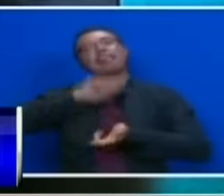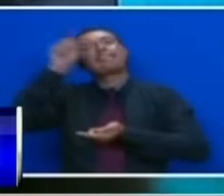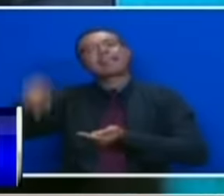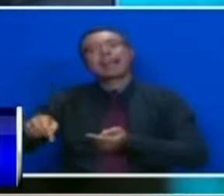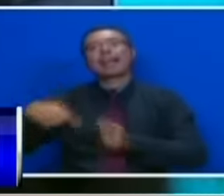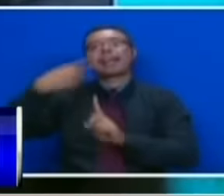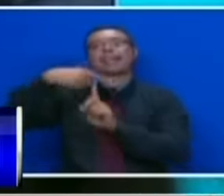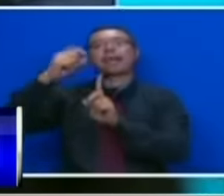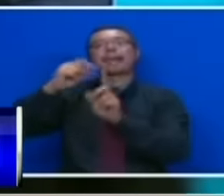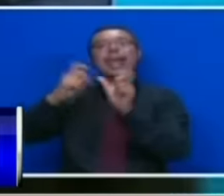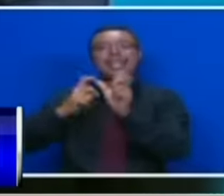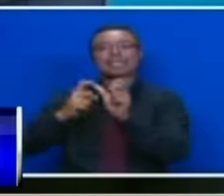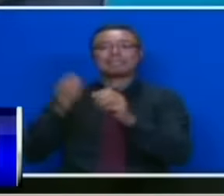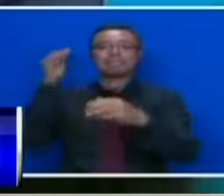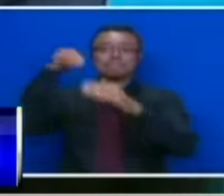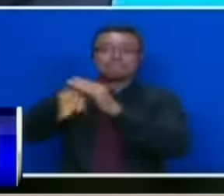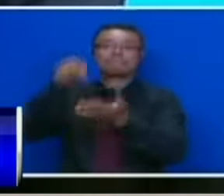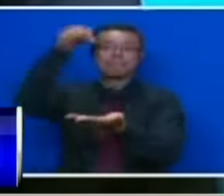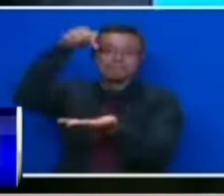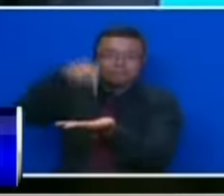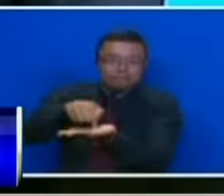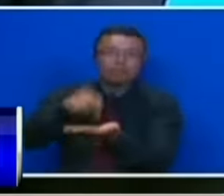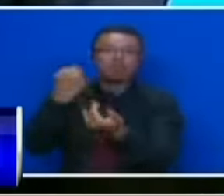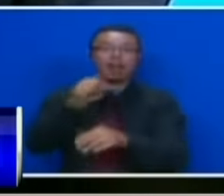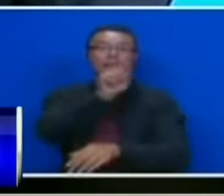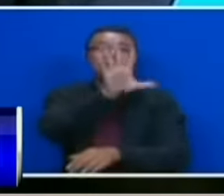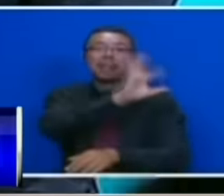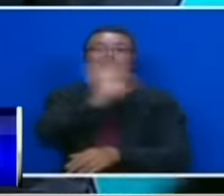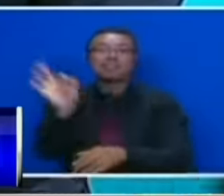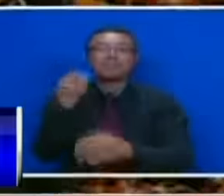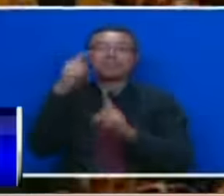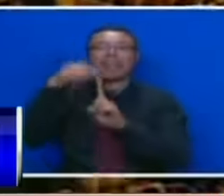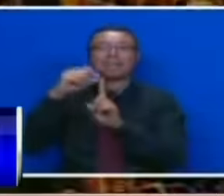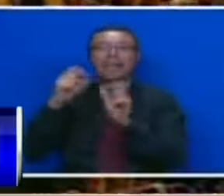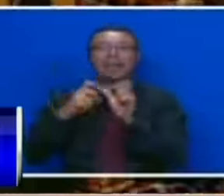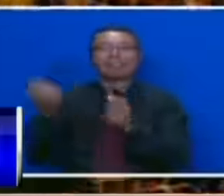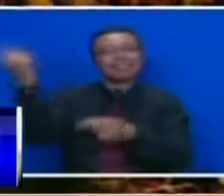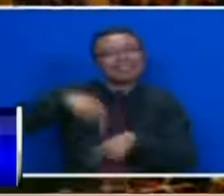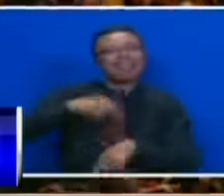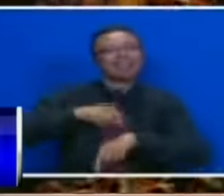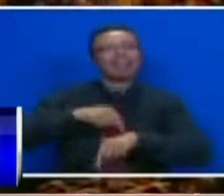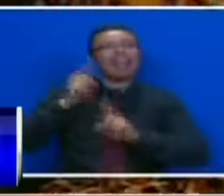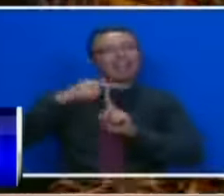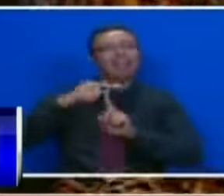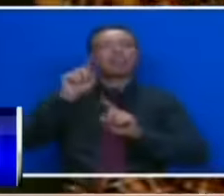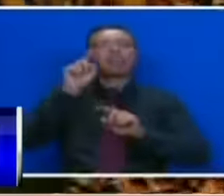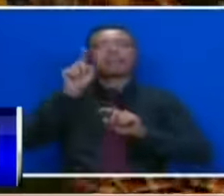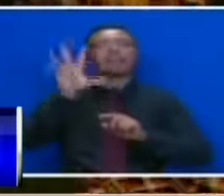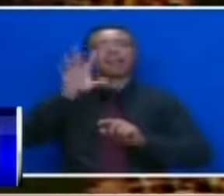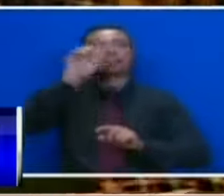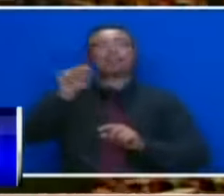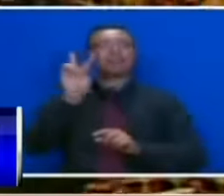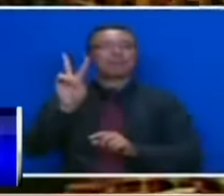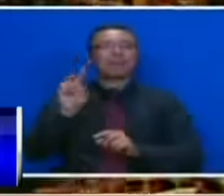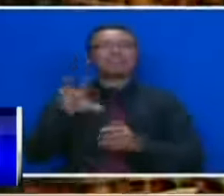ke tempat pemungutan suara atau TPS, ada 15.000 TPS. Datang, gunakan hak pilih Anda 15 Februari, pilihlah pemimpin terbaik